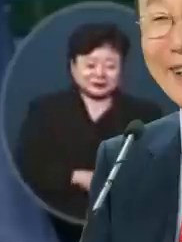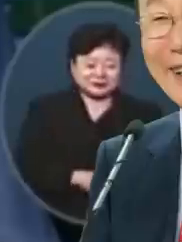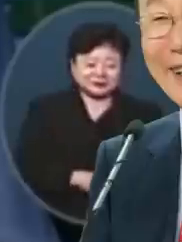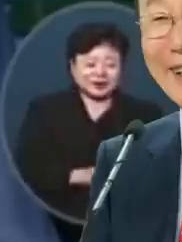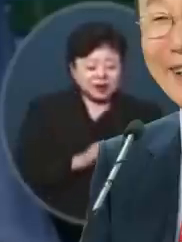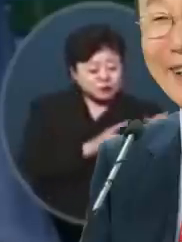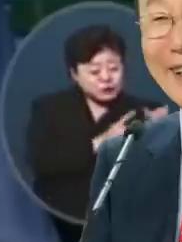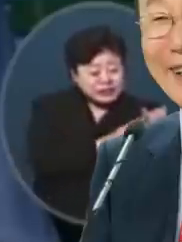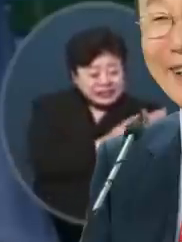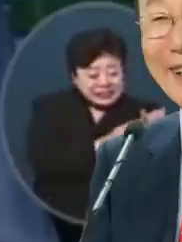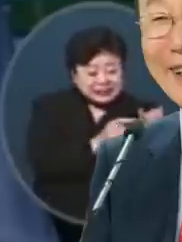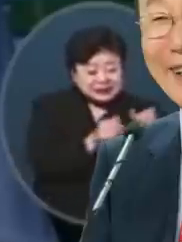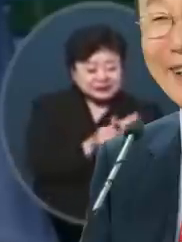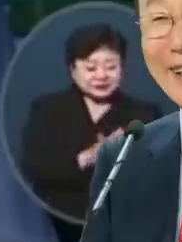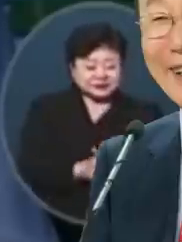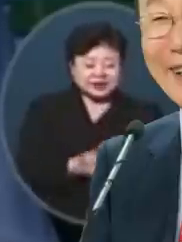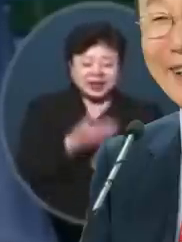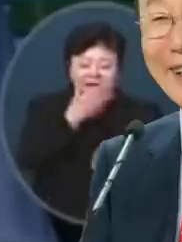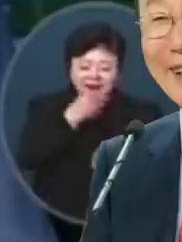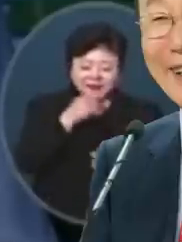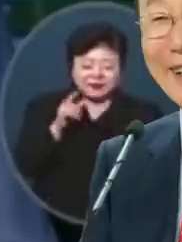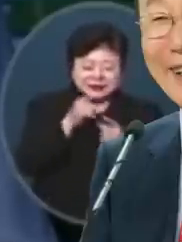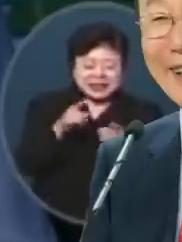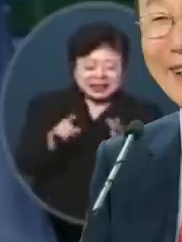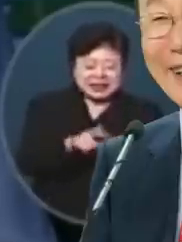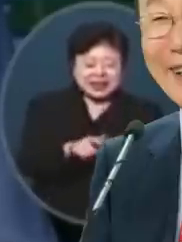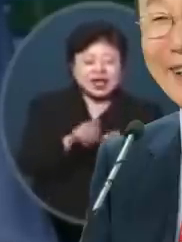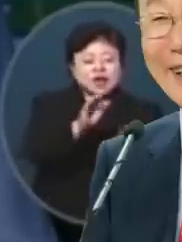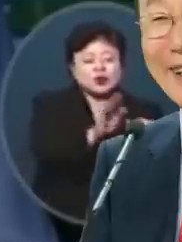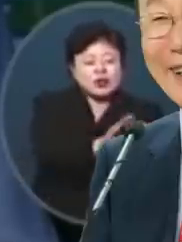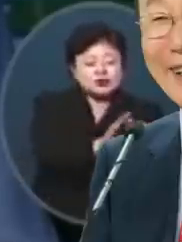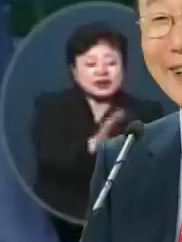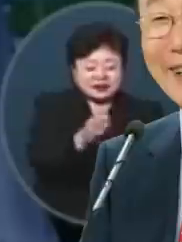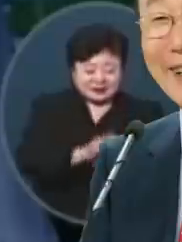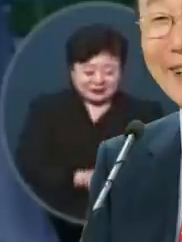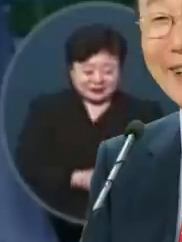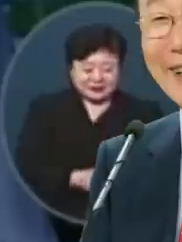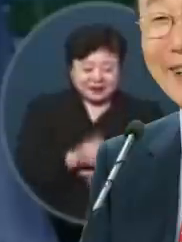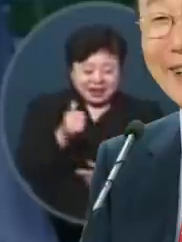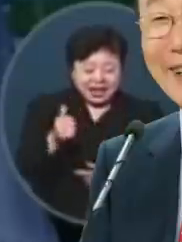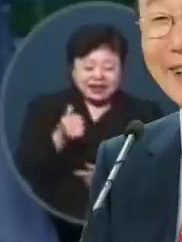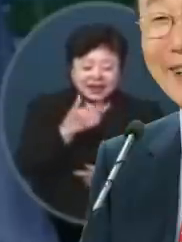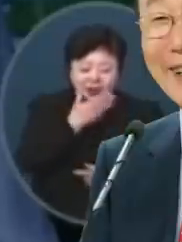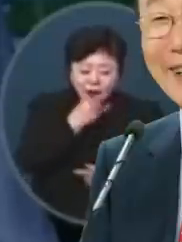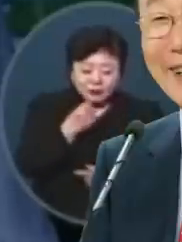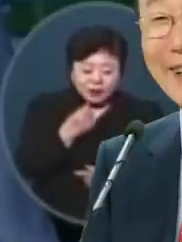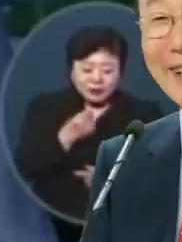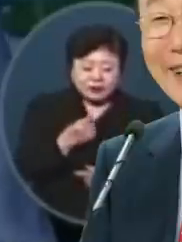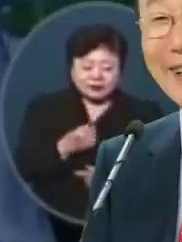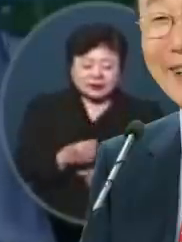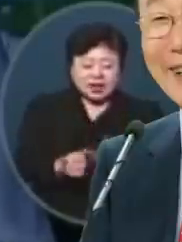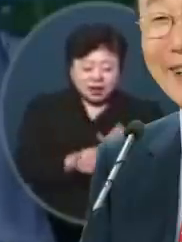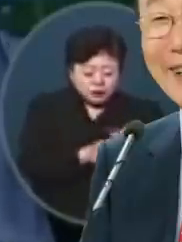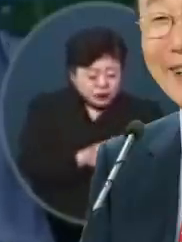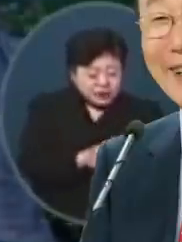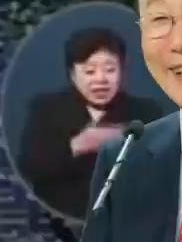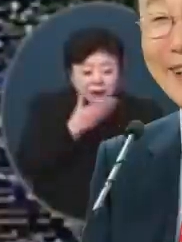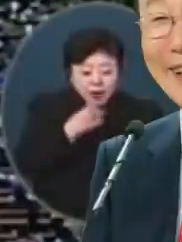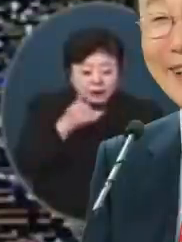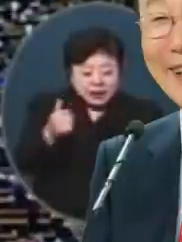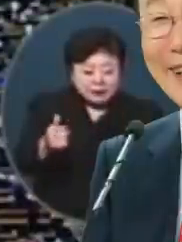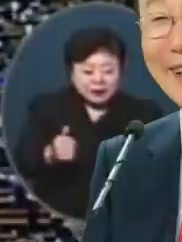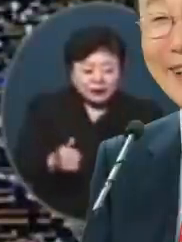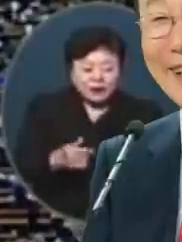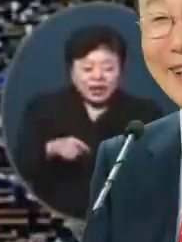아내가 행복하게 살도록 만들어주면 아내가 행복하면 남편이 따라서 행복해지는 것입니다.